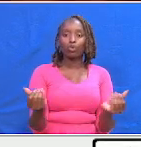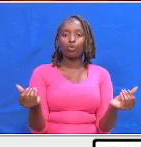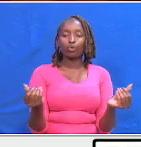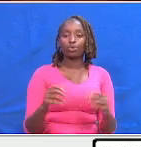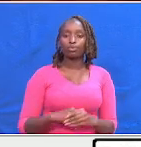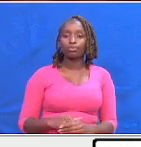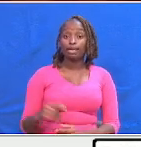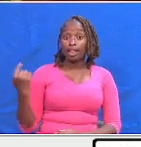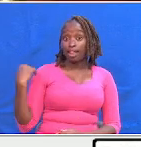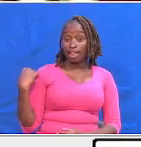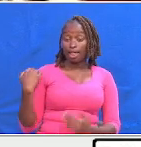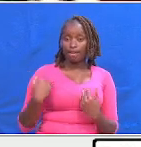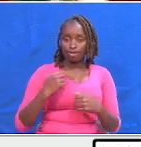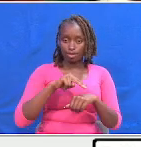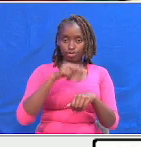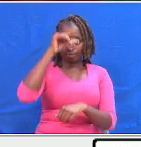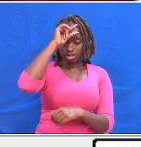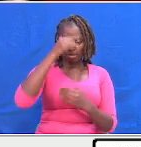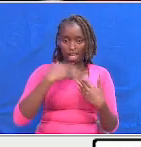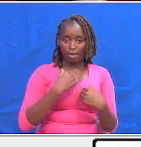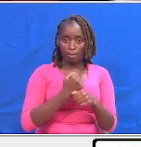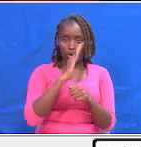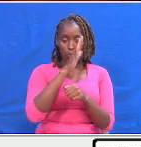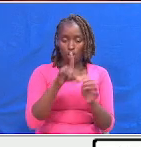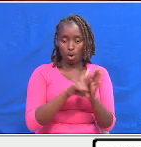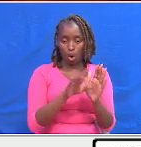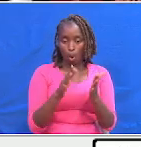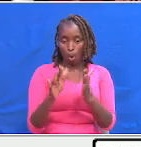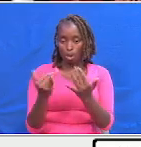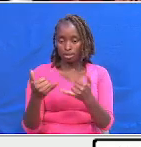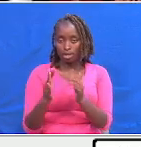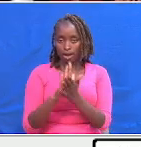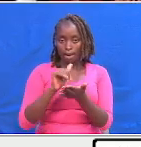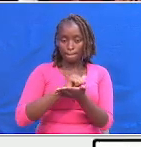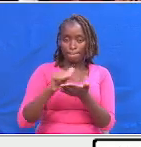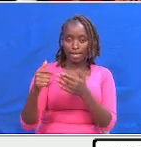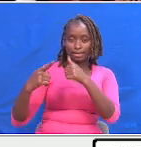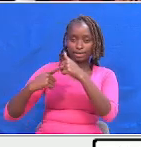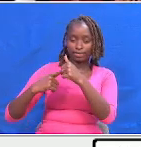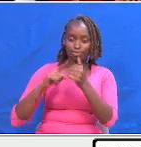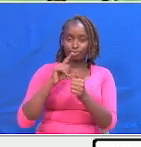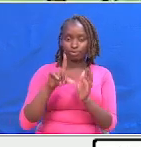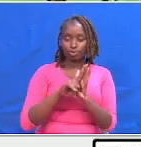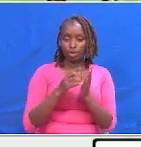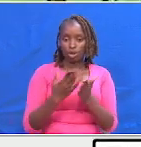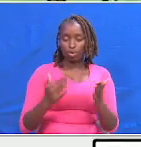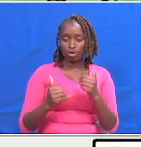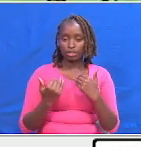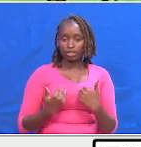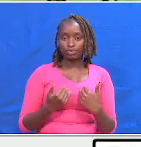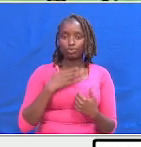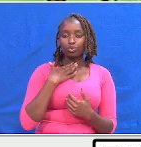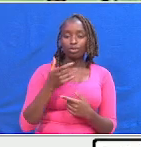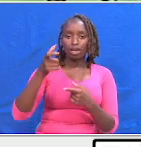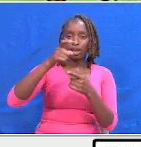la kitaifa liliidhinisha hoja ya kupunguza muda wa uchapishaji wa miswada sita inayokadiria kuongeza ushuru kutoka